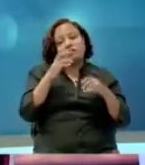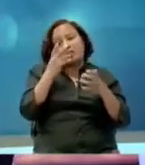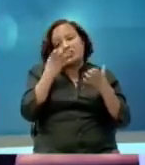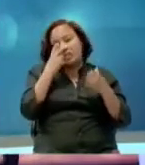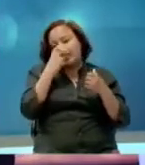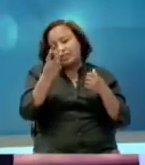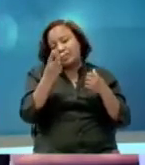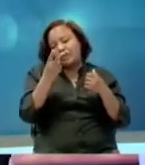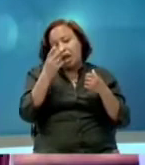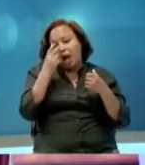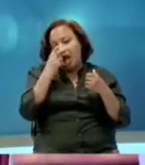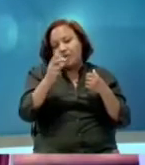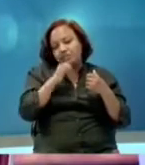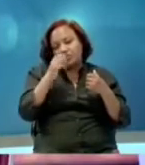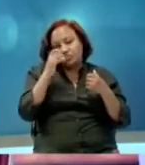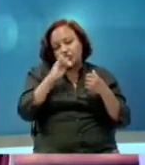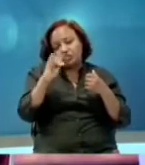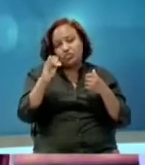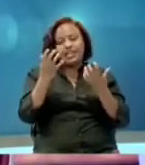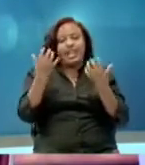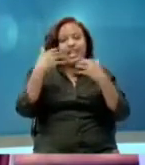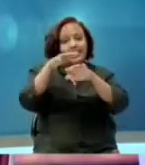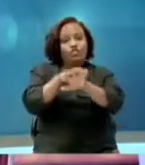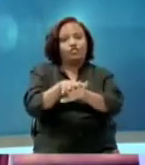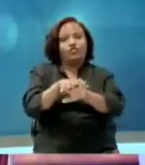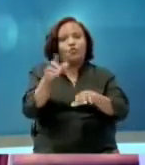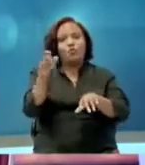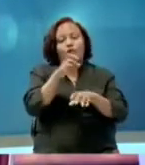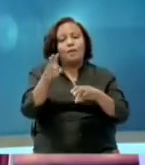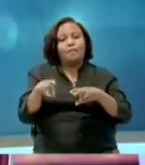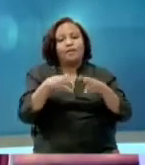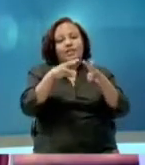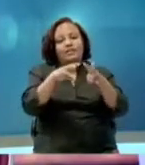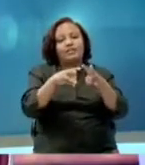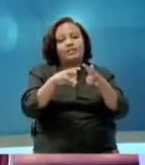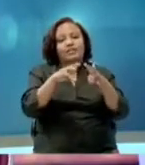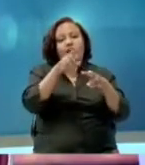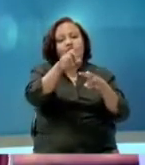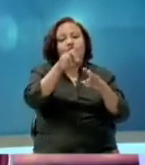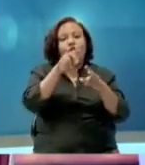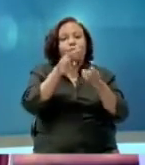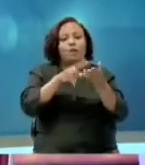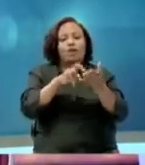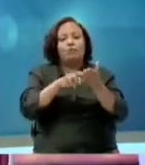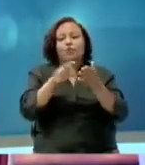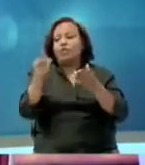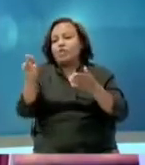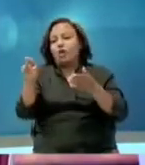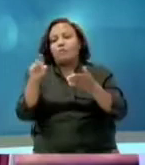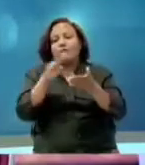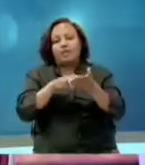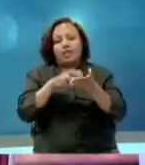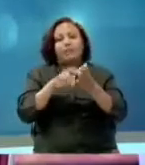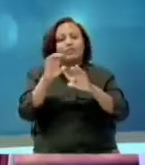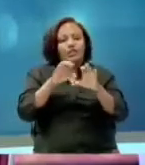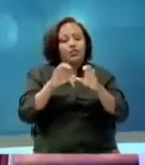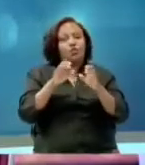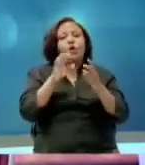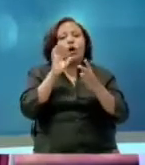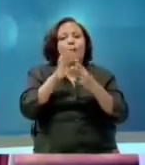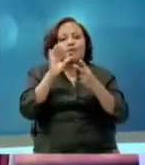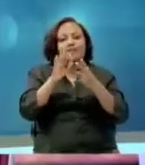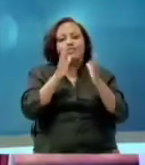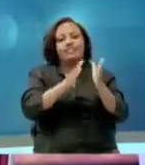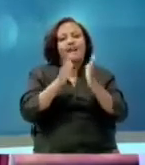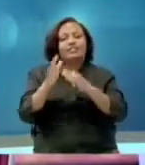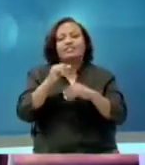ይይ፣ ሲፈልግ አይይ እንጂ ኢንክሉዥን በሆነ መንገድ እኔ ያኛው ተማሪ የሚያነበውን መጽሐፍ ይሄኛውም እንዲያነብ ተደርጎ አማራጭ አልተዘጋጀበት